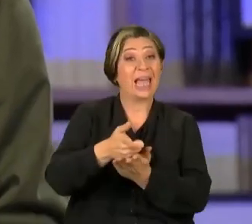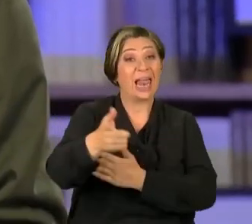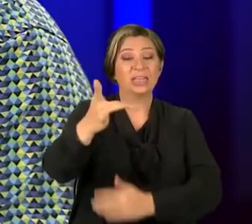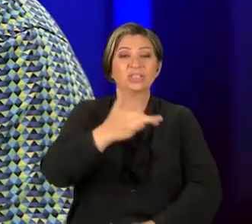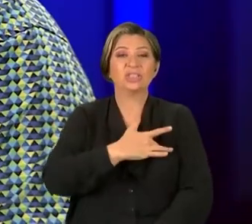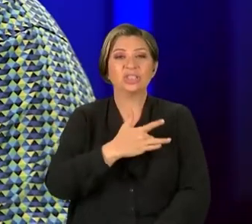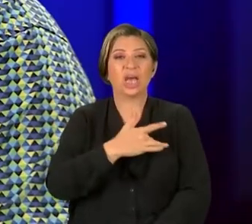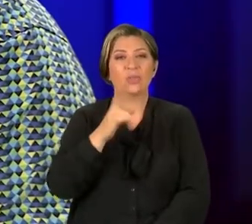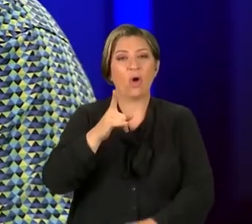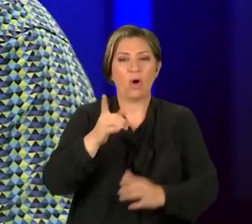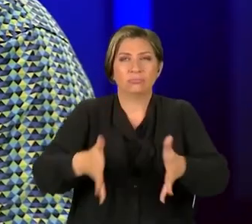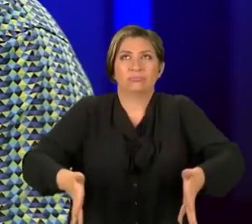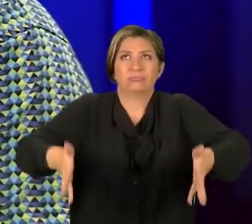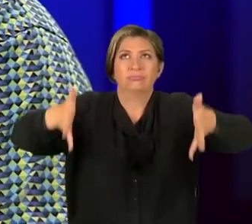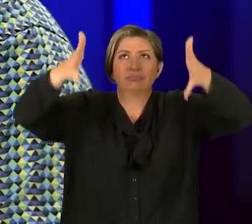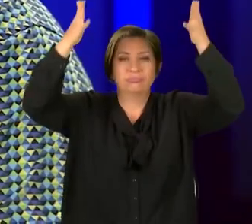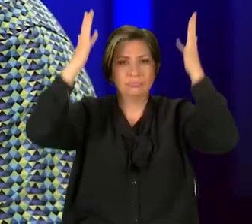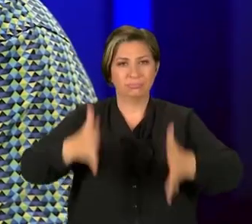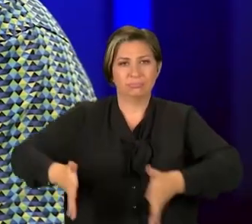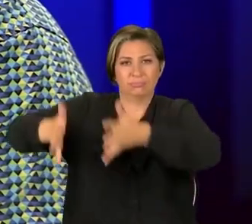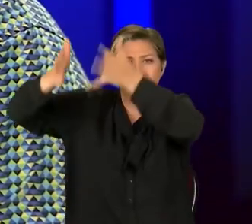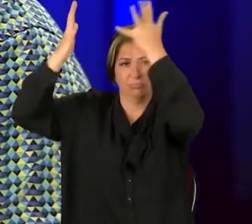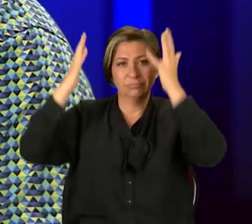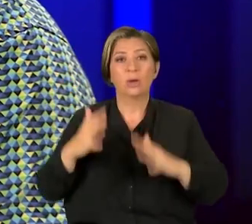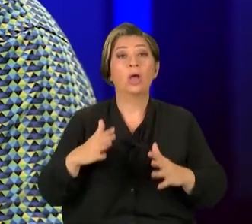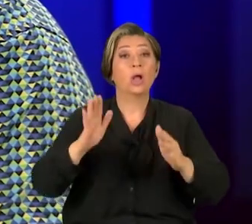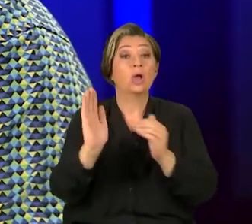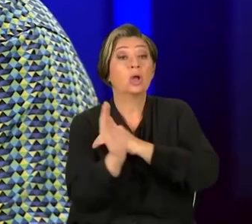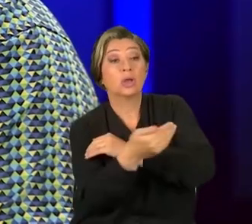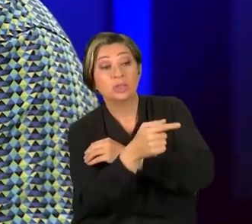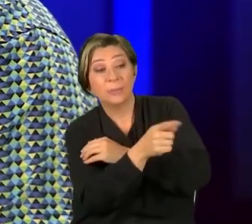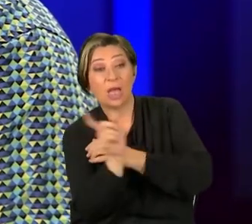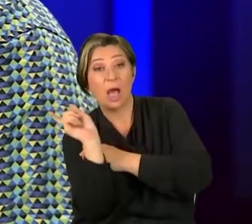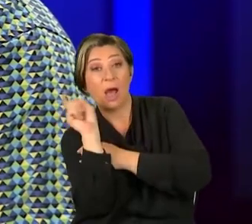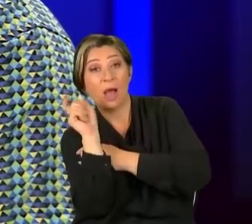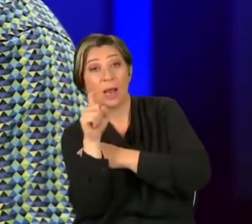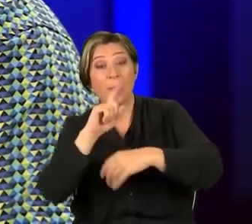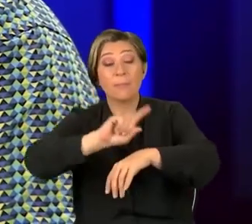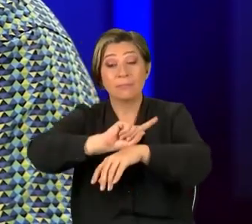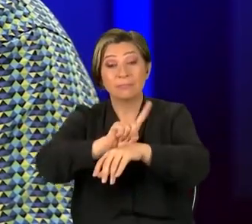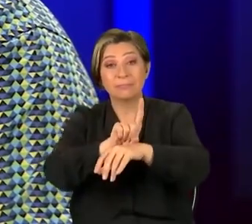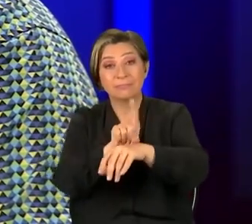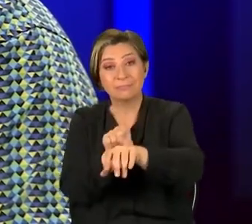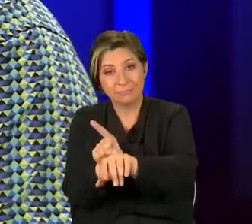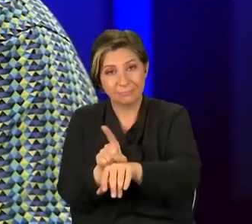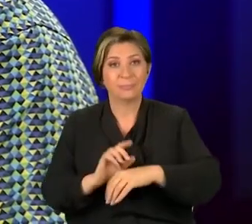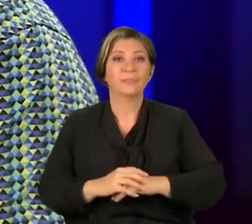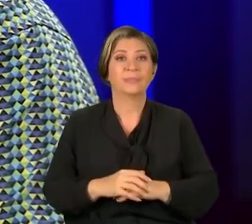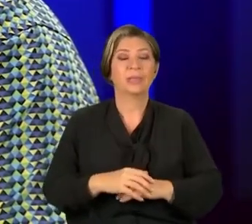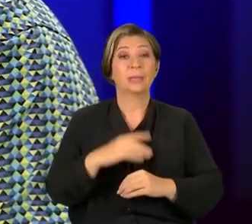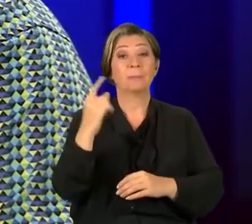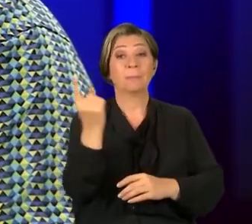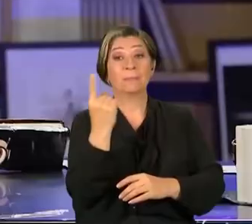Can O rezidansı bloku blok Köşebaşı Akrep yelkovan klikokko